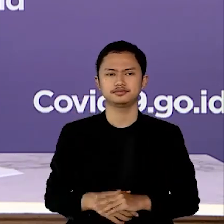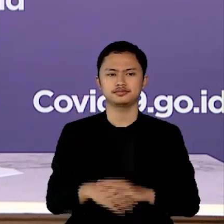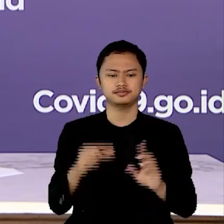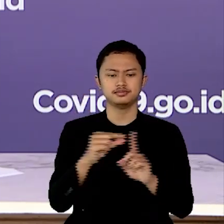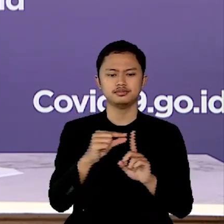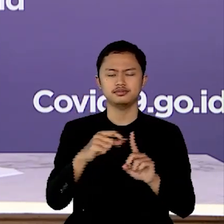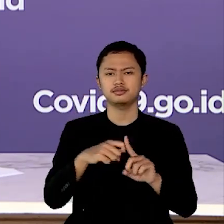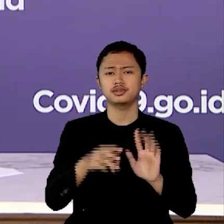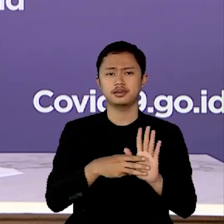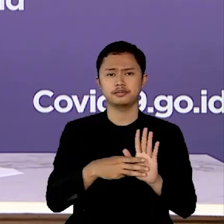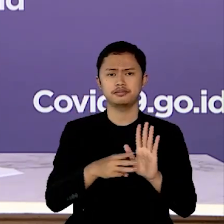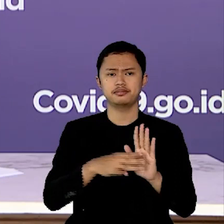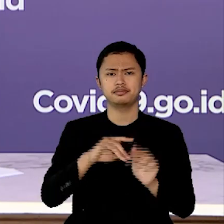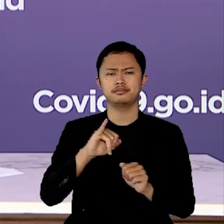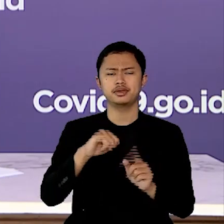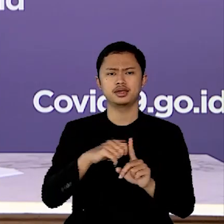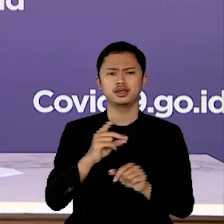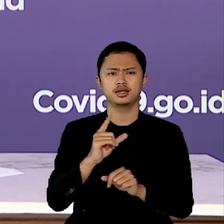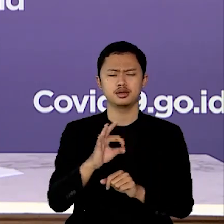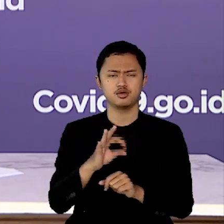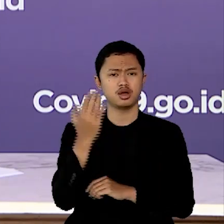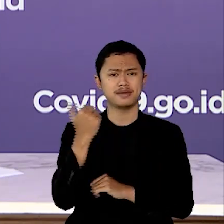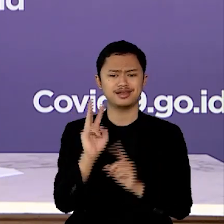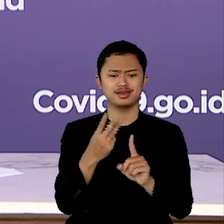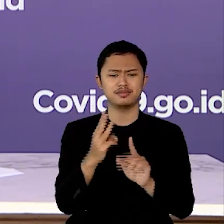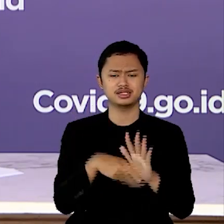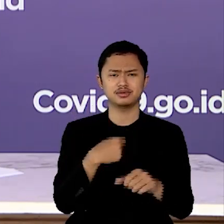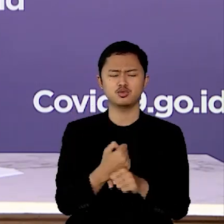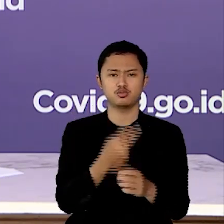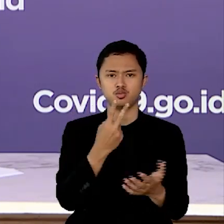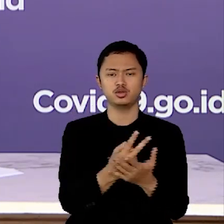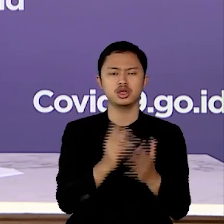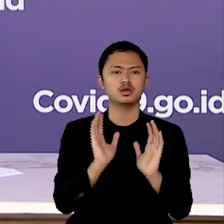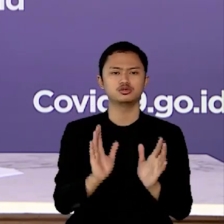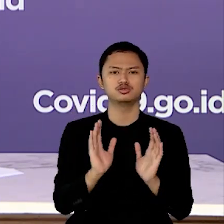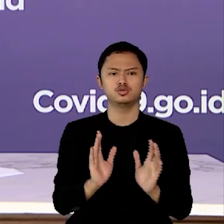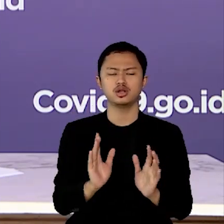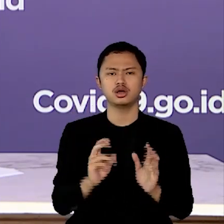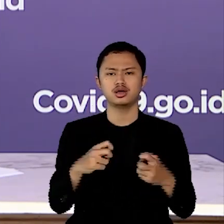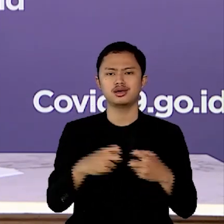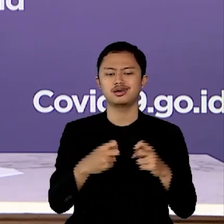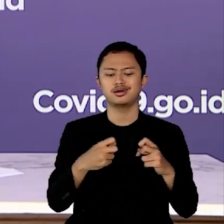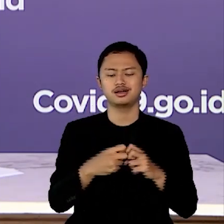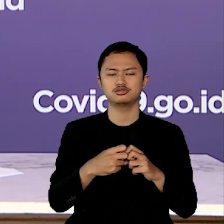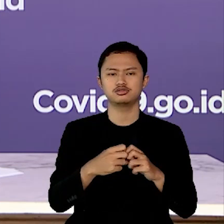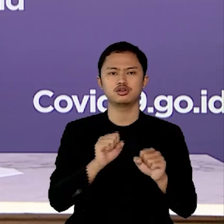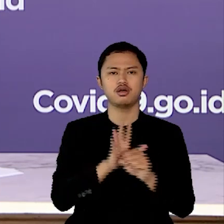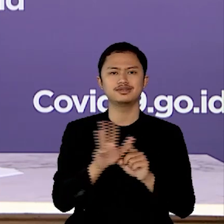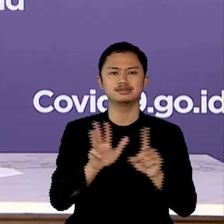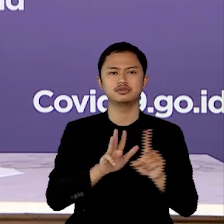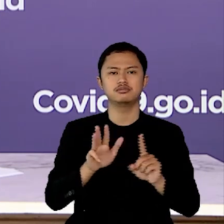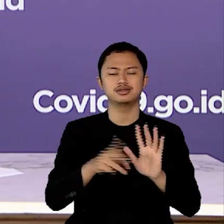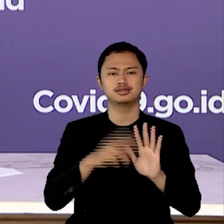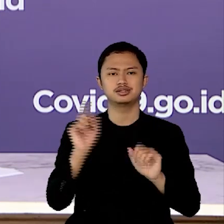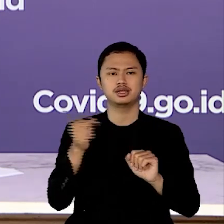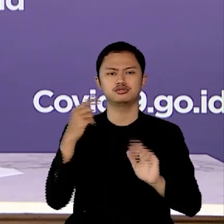bpkm micro yang selama 13 minggu kemarin telah terbukti berhasil menurunkan kasus coffee 19